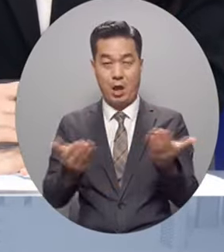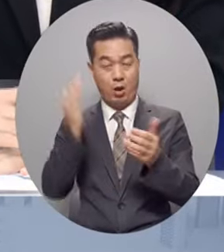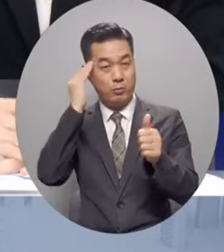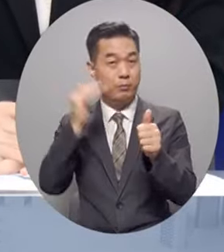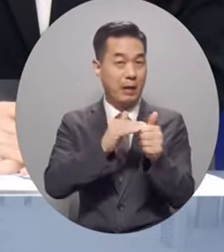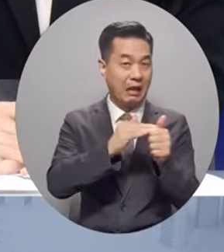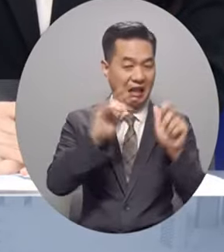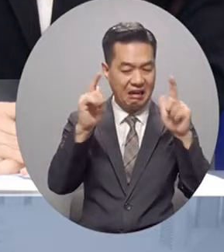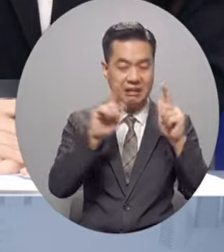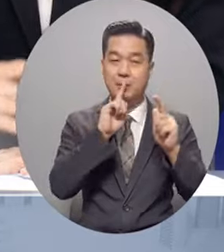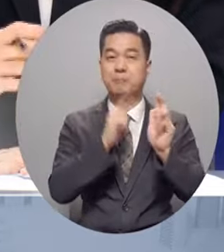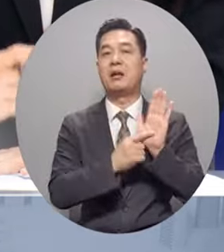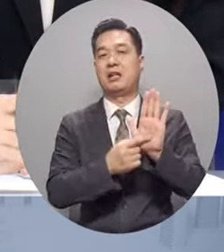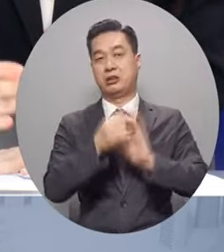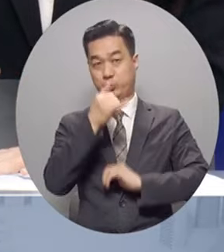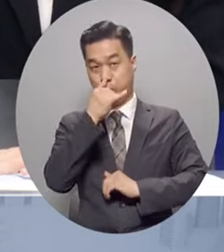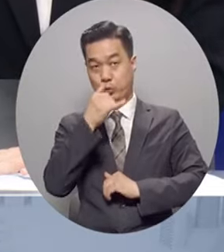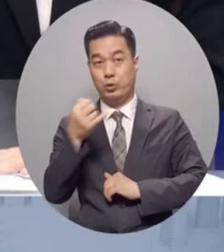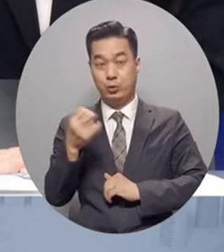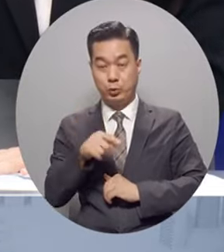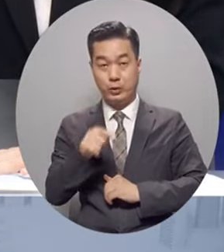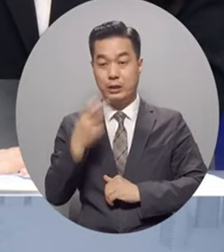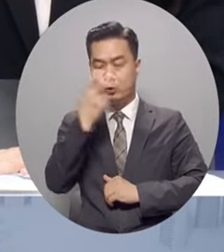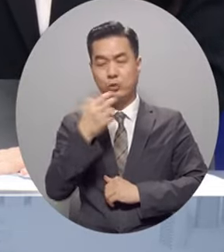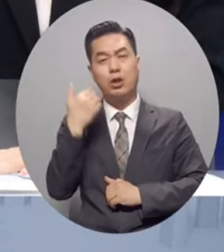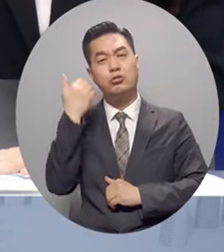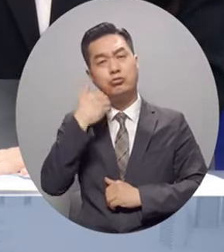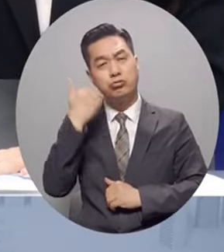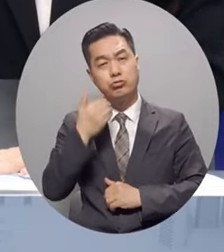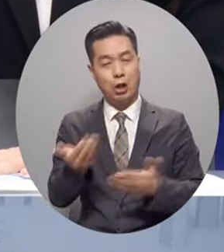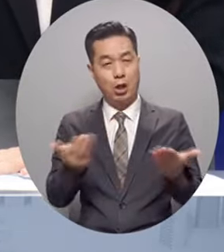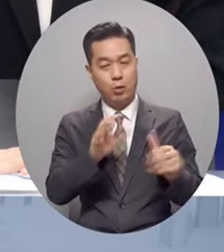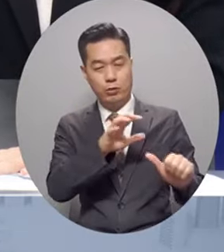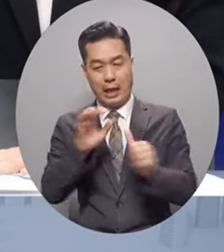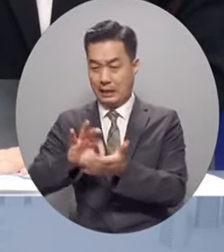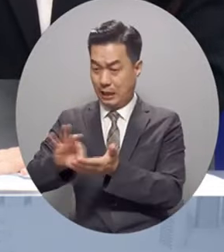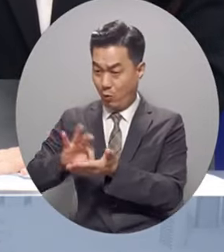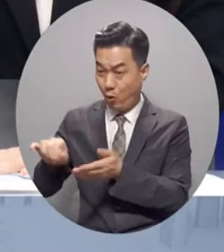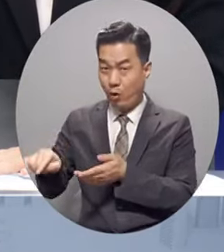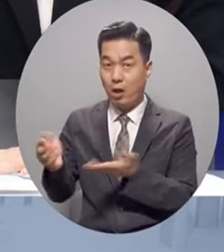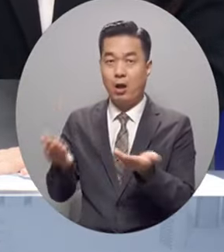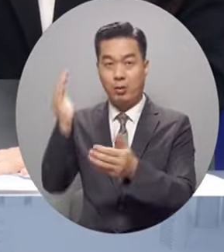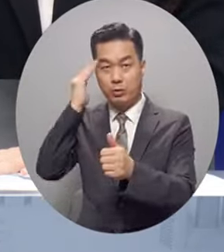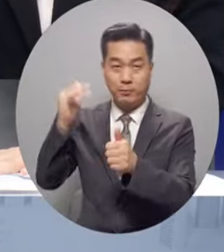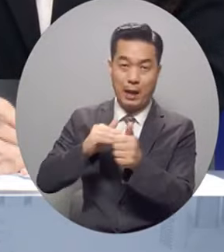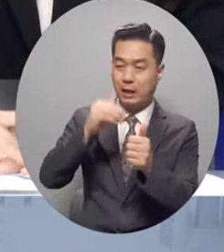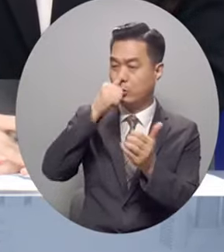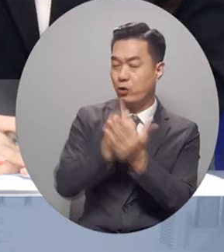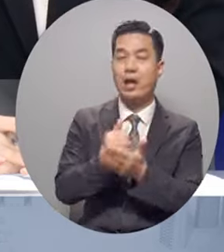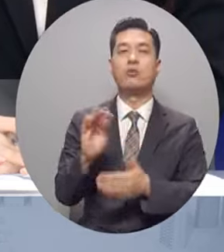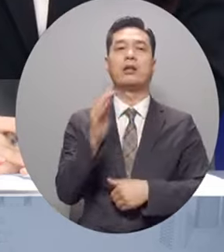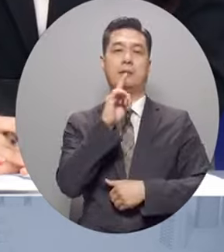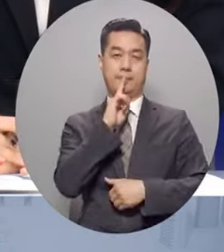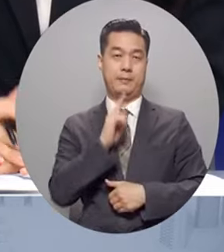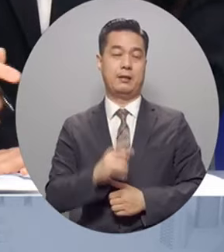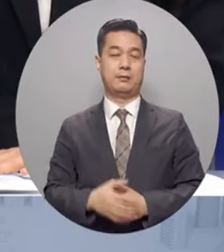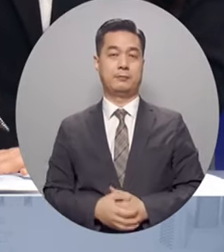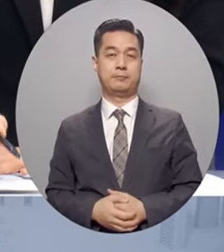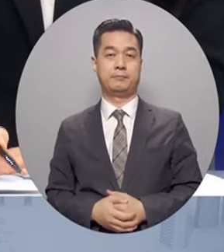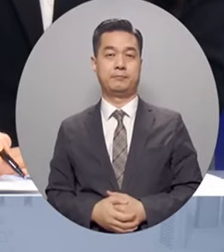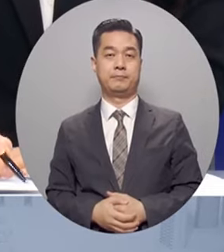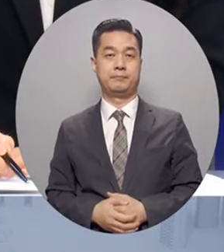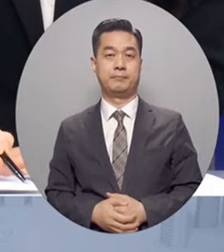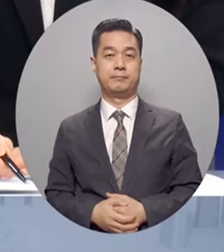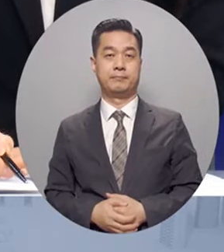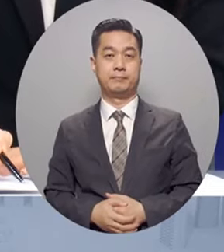아니다 이런 의견도 있고이 조사를 누군가가 업무에 사용했다면 그건 업무방해 혐의도 적응할 수 있다 이런 의견도 있습니다